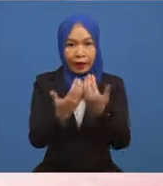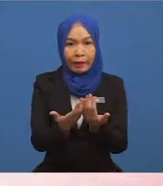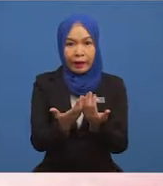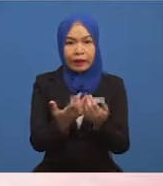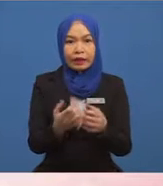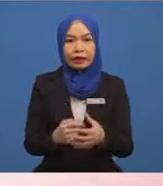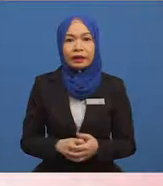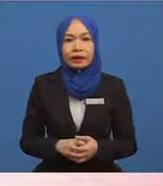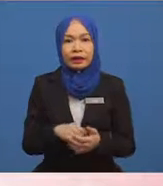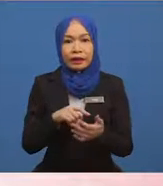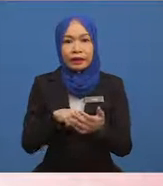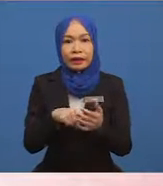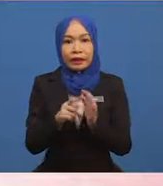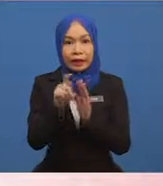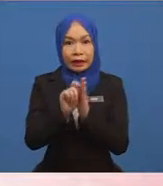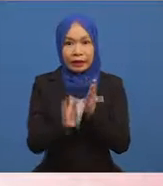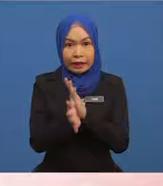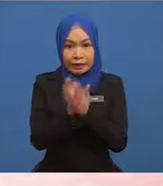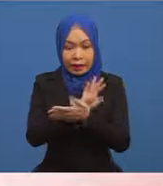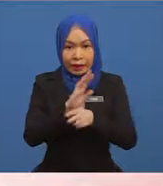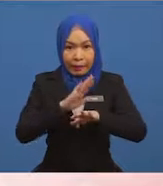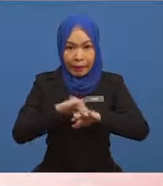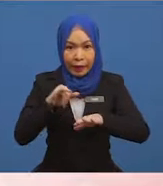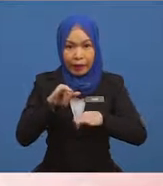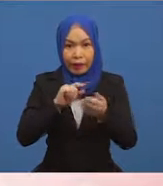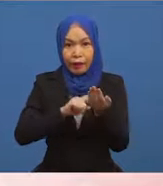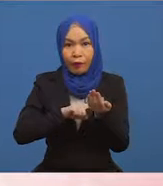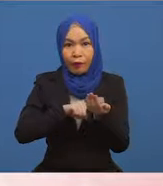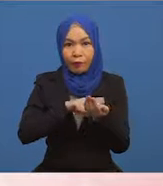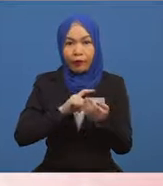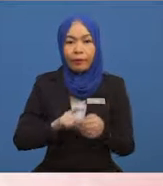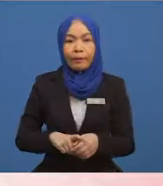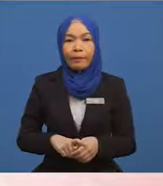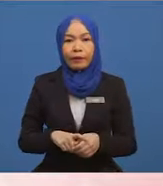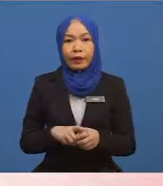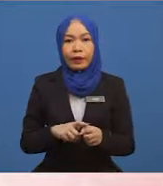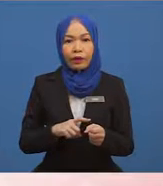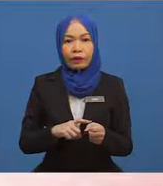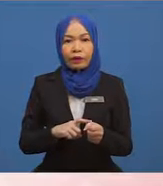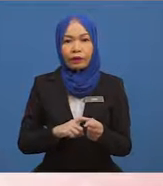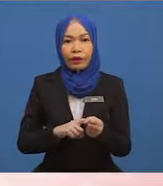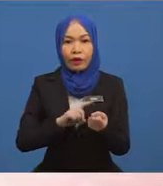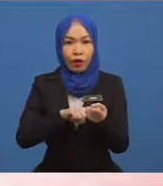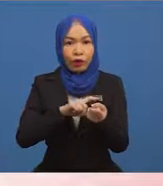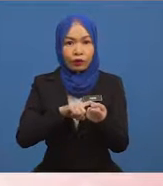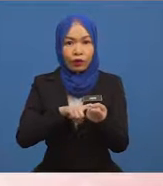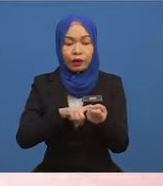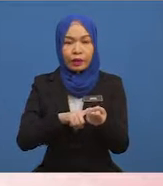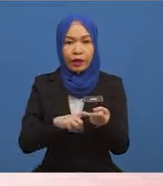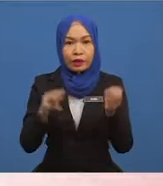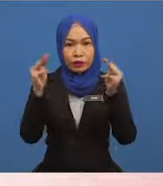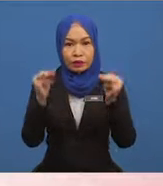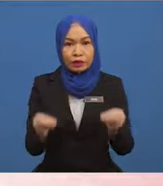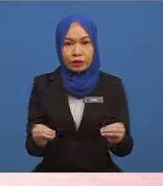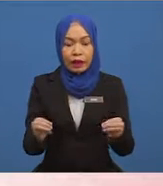laktik berlaku pada otot manusia. Proses ini dilakukan